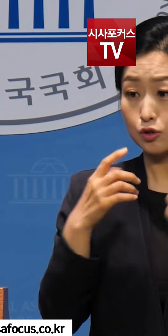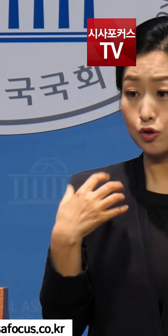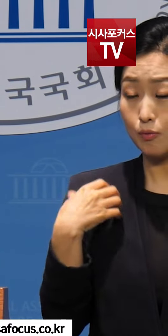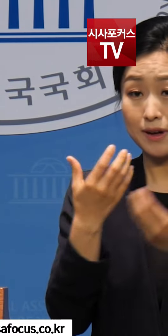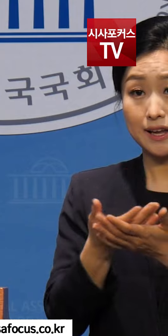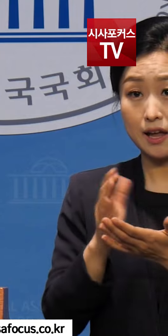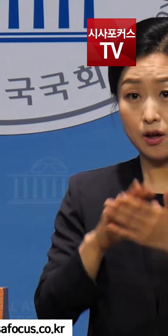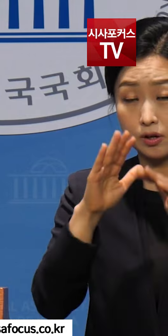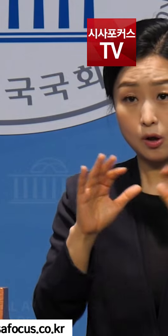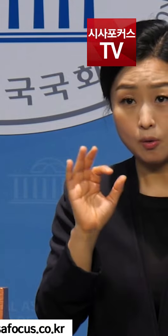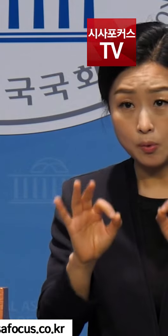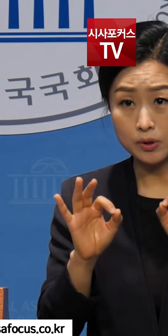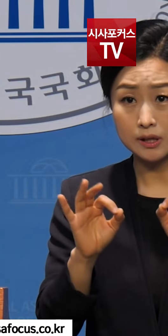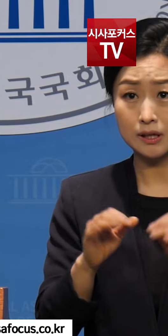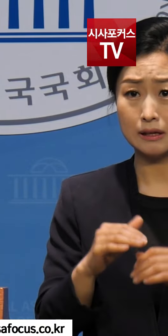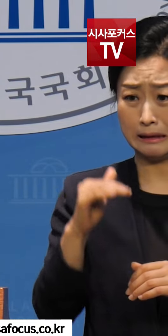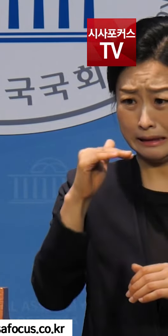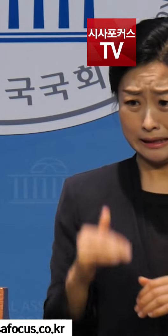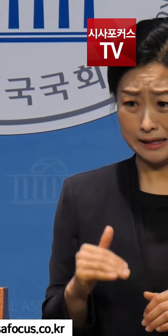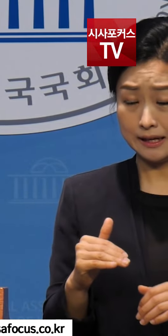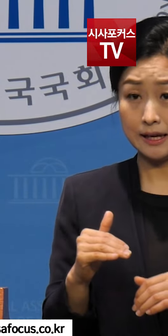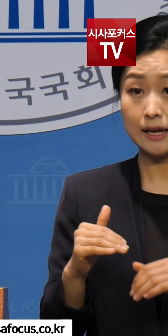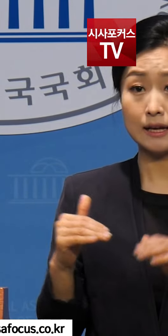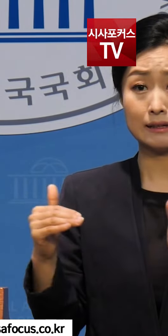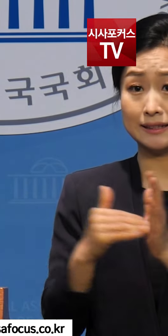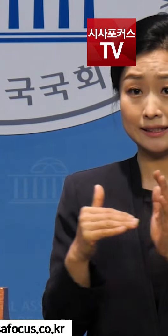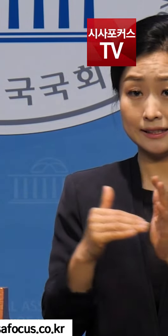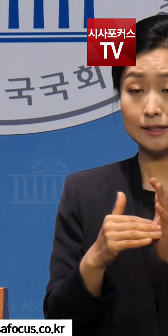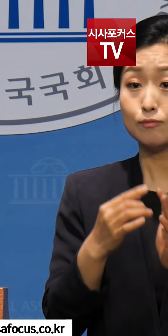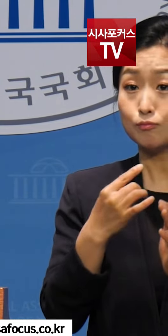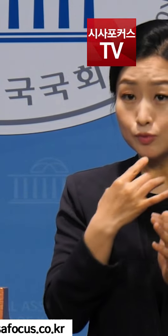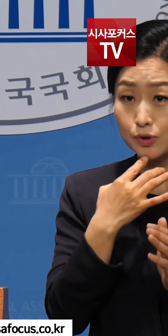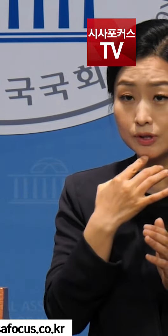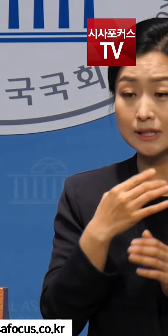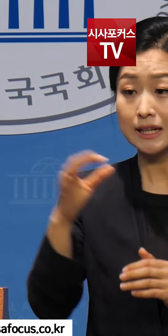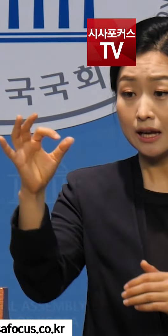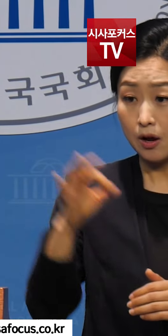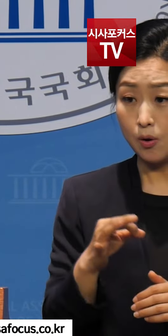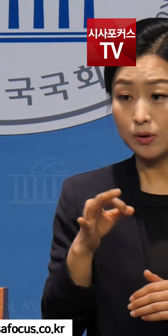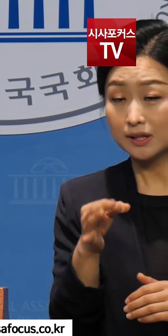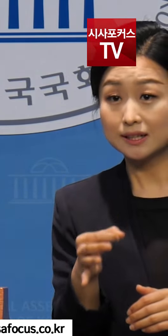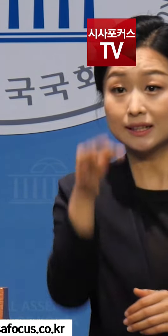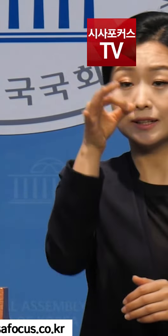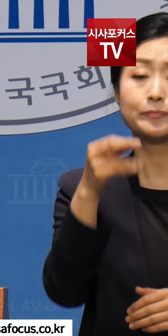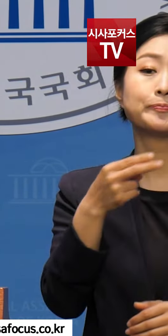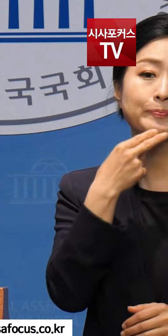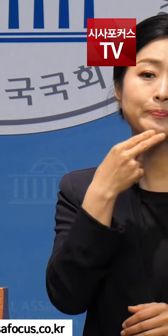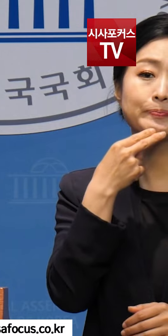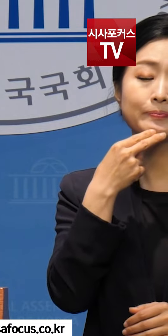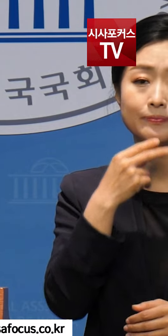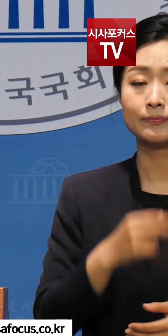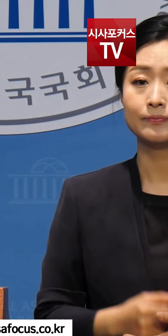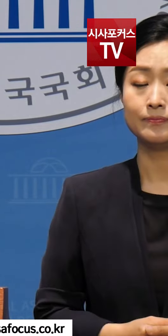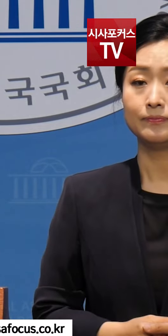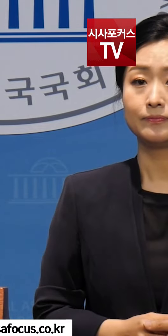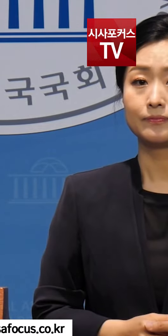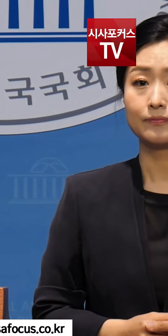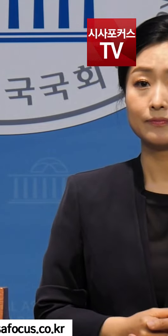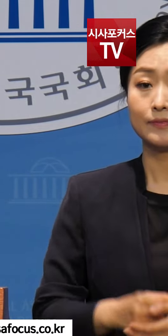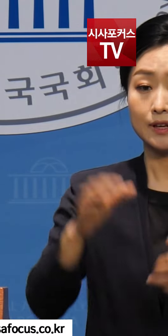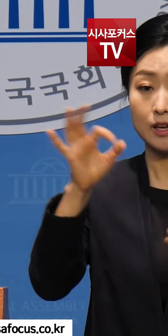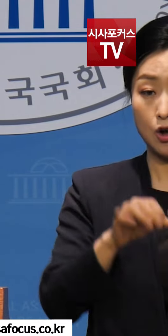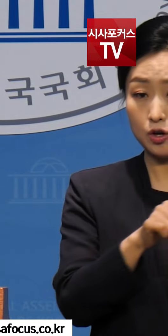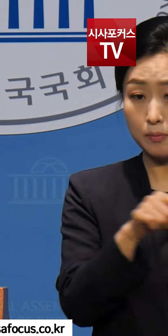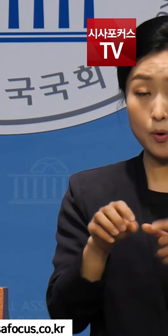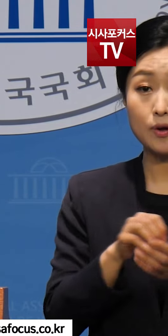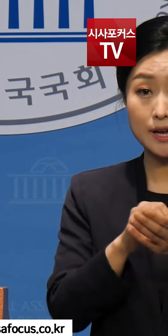소득 대체율 하향 중단 중단일뿐 소득 보장 강화의 의미는 아닙니다 연금 평균